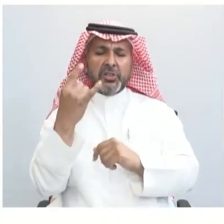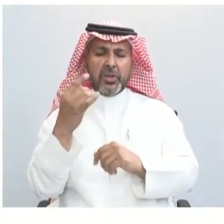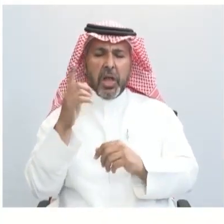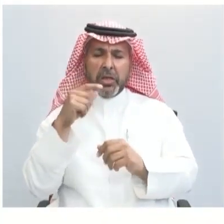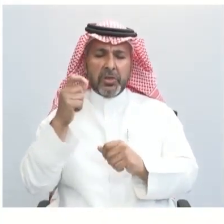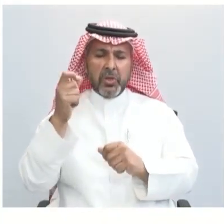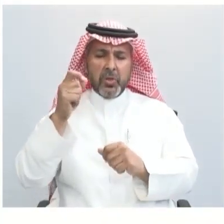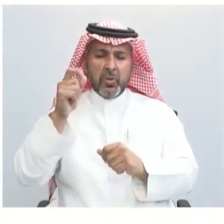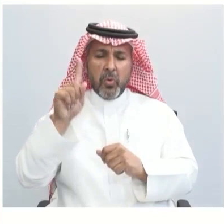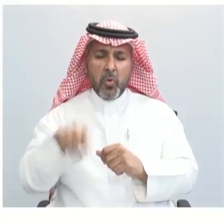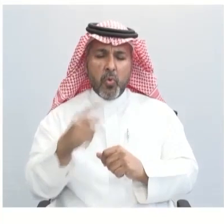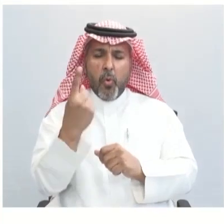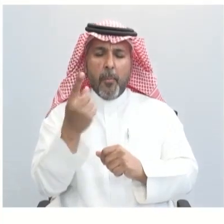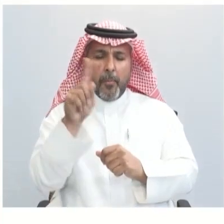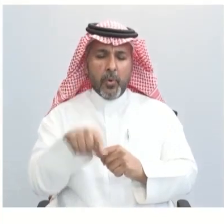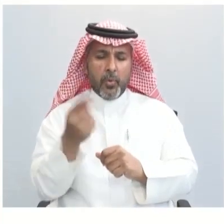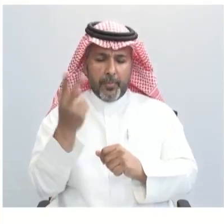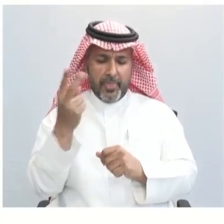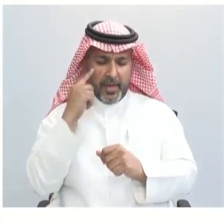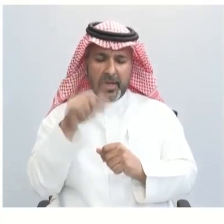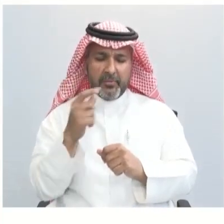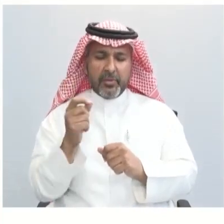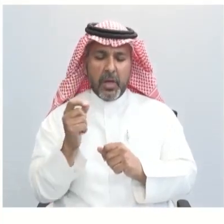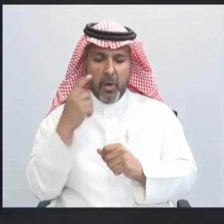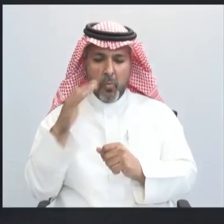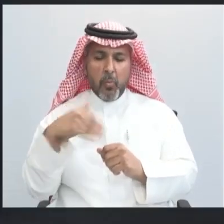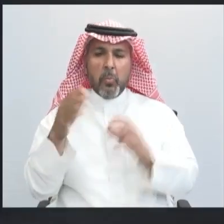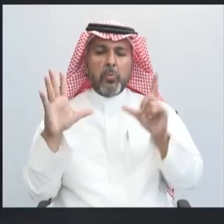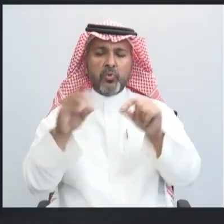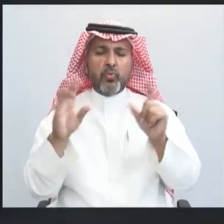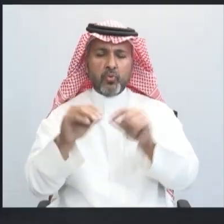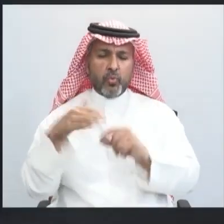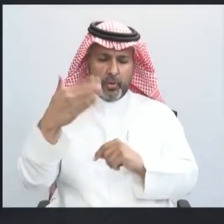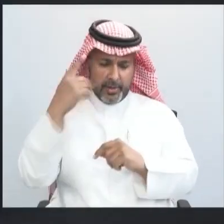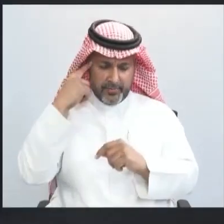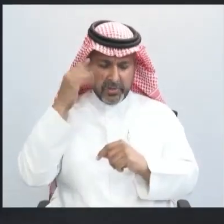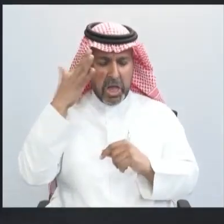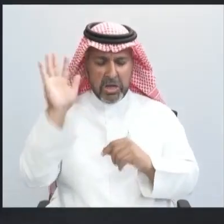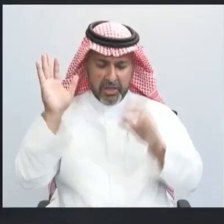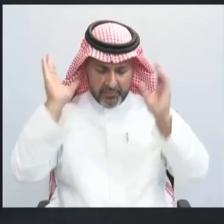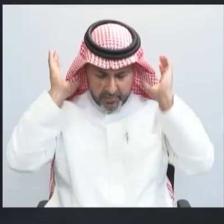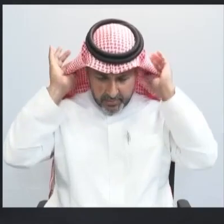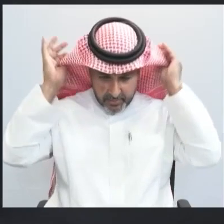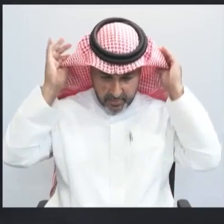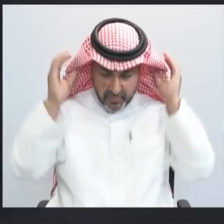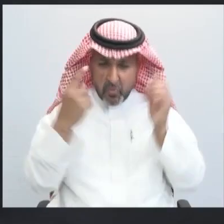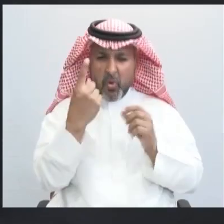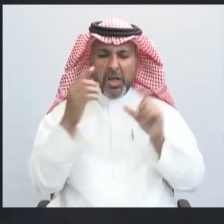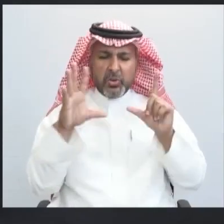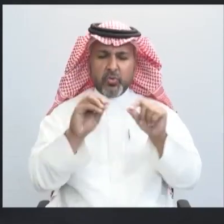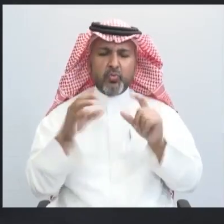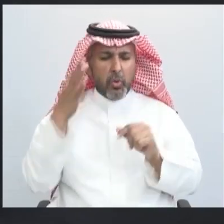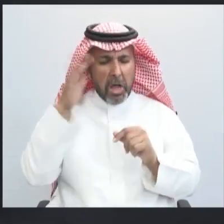النوع الآخر رسائل خاصة بالمعلومات، وتسمى أيضا بالرسائل الأسبوعية، ويمكن إرسالها مرة كل أسبوع أو كل